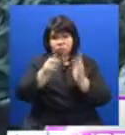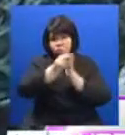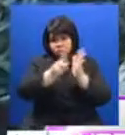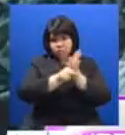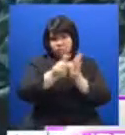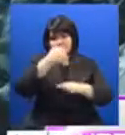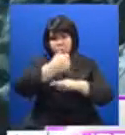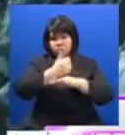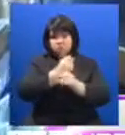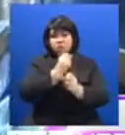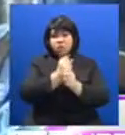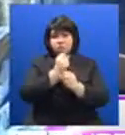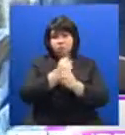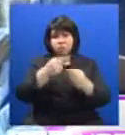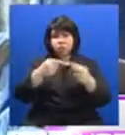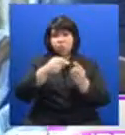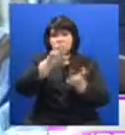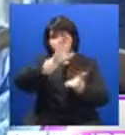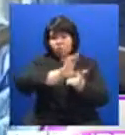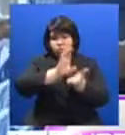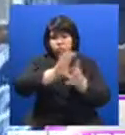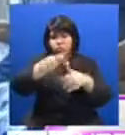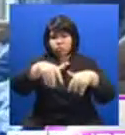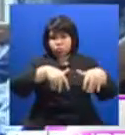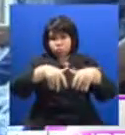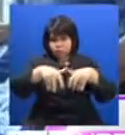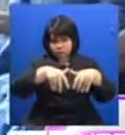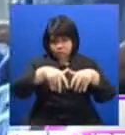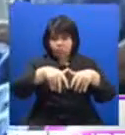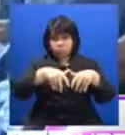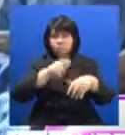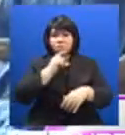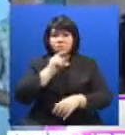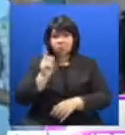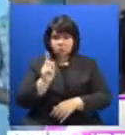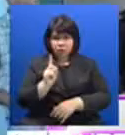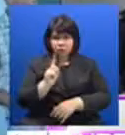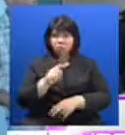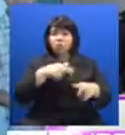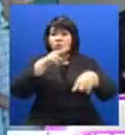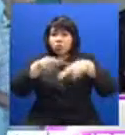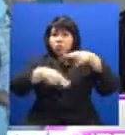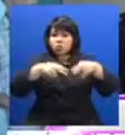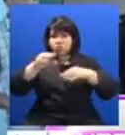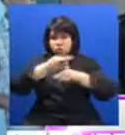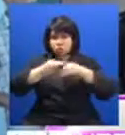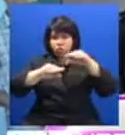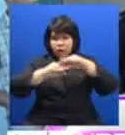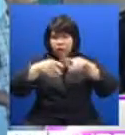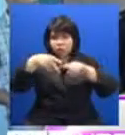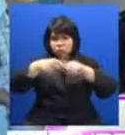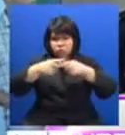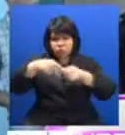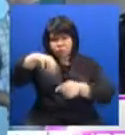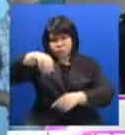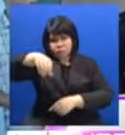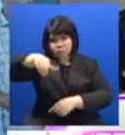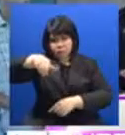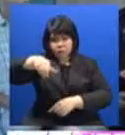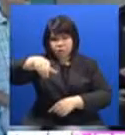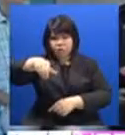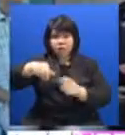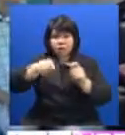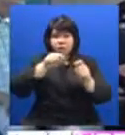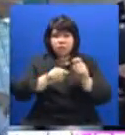งานทะเบียนสำนักงานกองทุนหมู่บ้านและกองทุนแห่งชาติกล่าวหลังการตรวจสอบโครงการซ่อมแซมประปาหมู่บ้านแควน้อยตำบลมะขาม